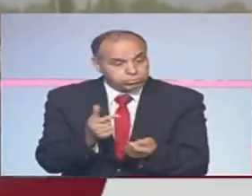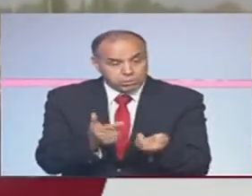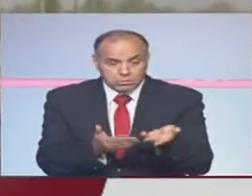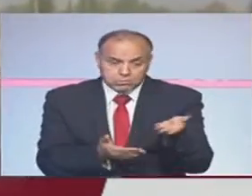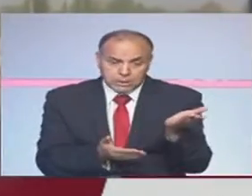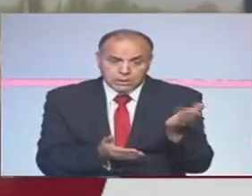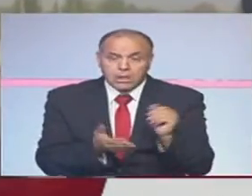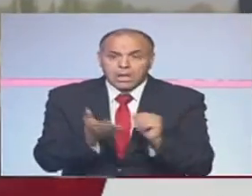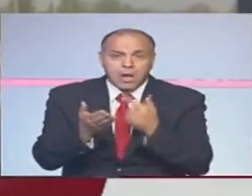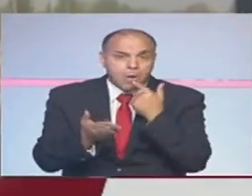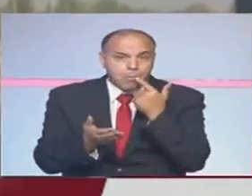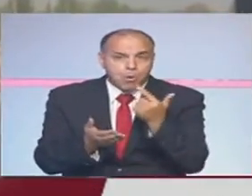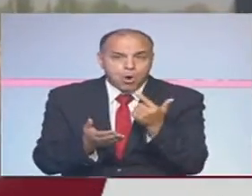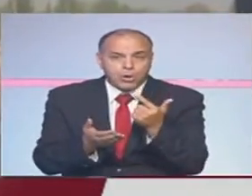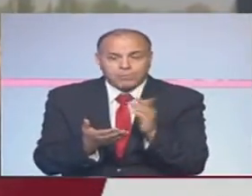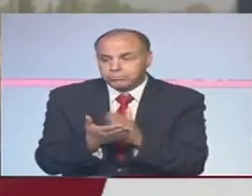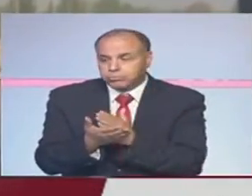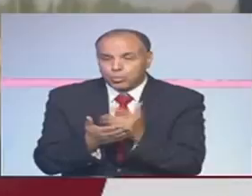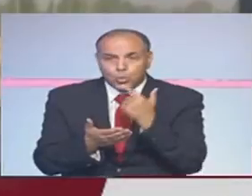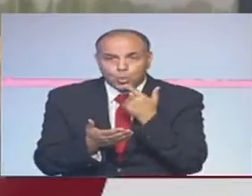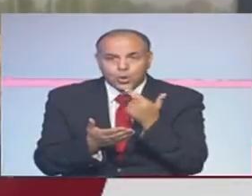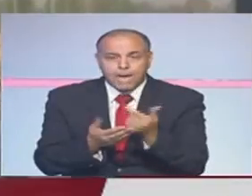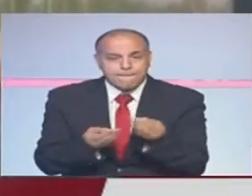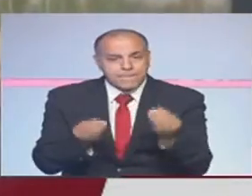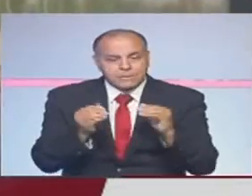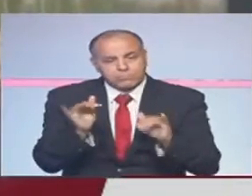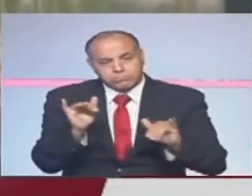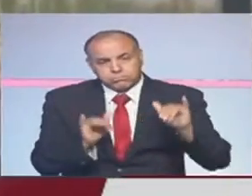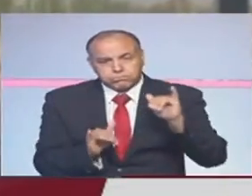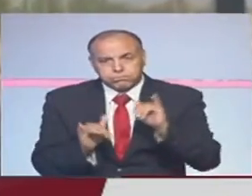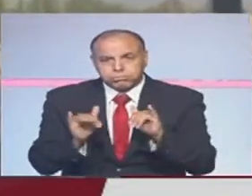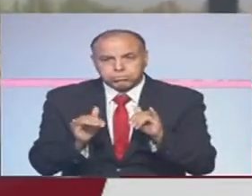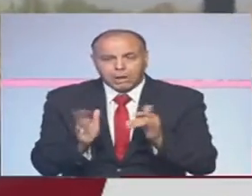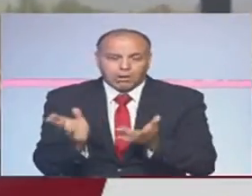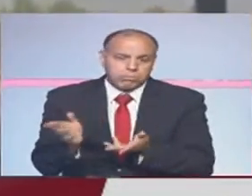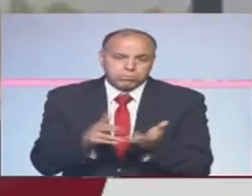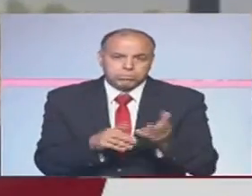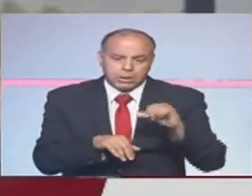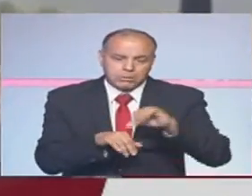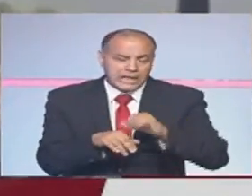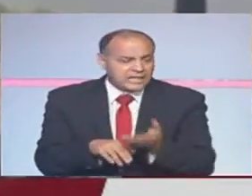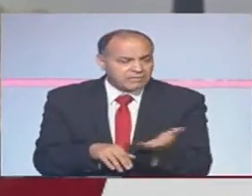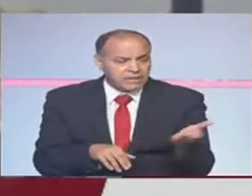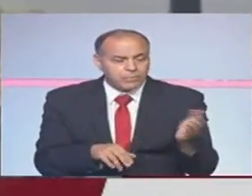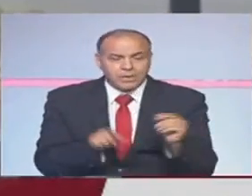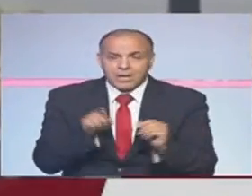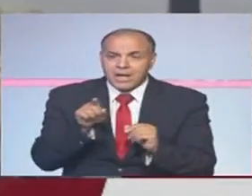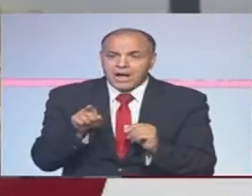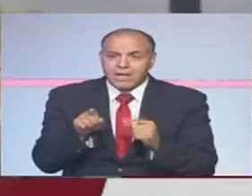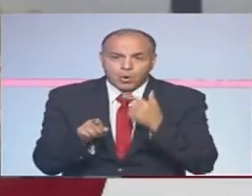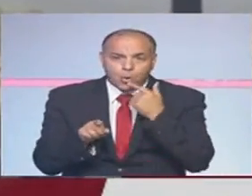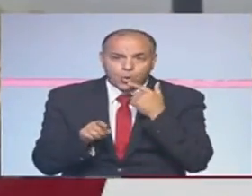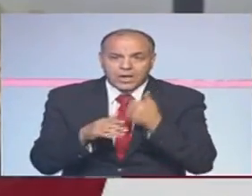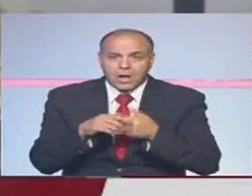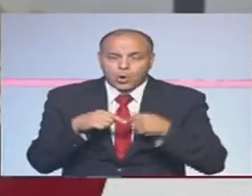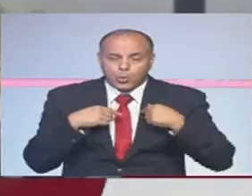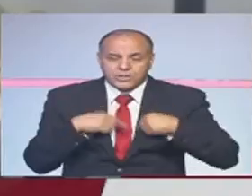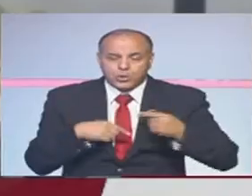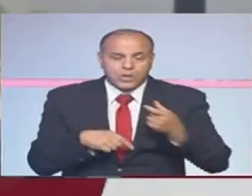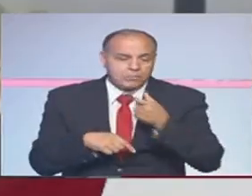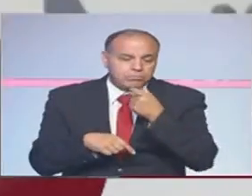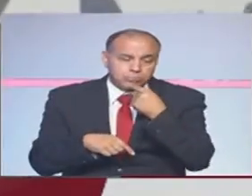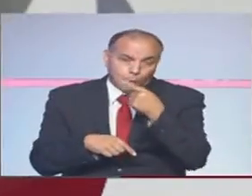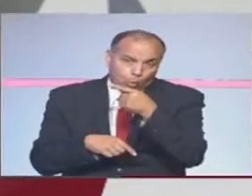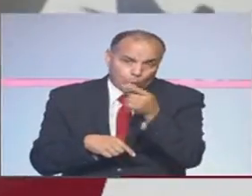الرحيل معربا عن الاستعداد لارسال المزيد من طائرات الاجلاء الى كابول بدوره اعرب رئيس الوزراء البريطاني